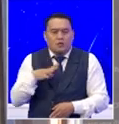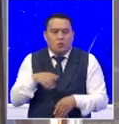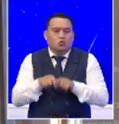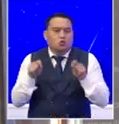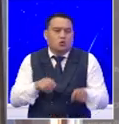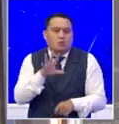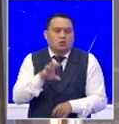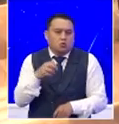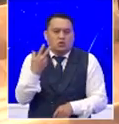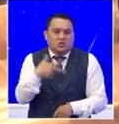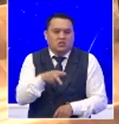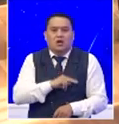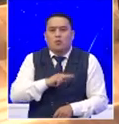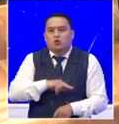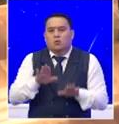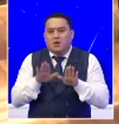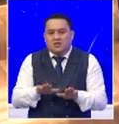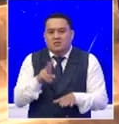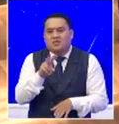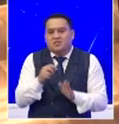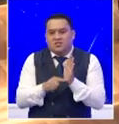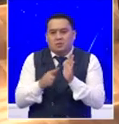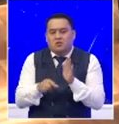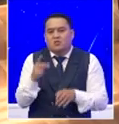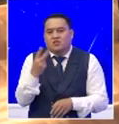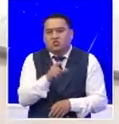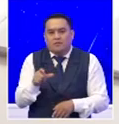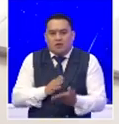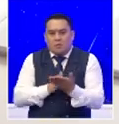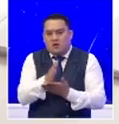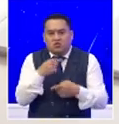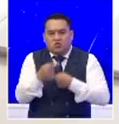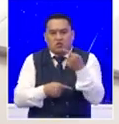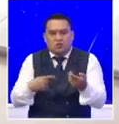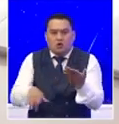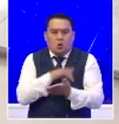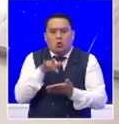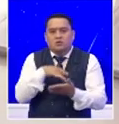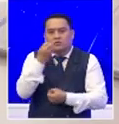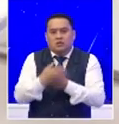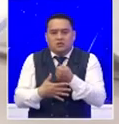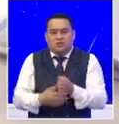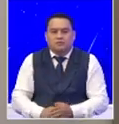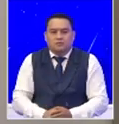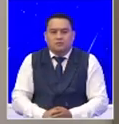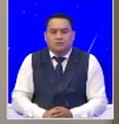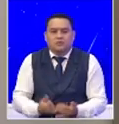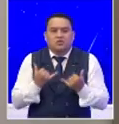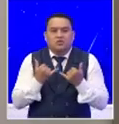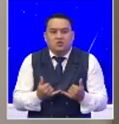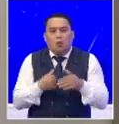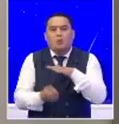создано 530 рабочих мест. Из их числа 272 человека будут направлены через городской центр занятости. Безработные, в частности,